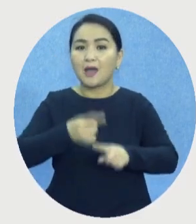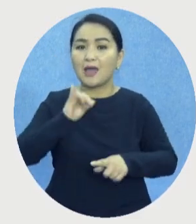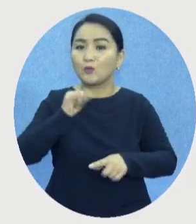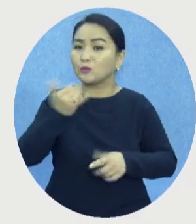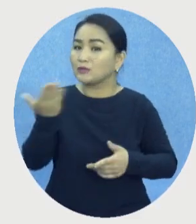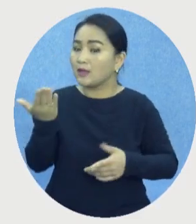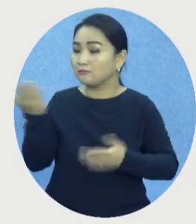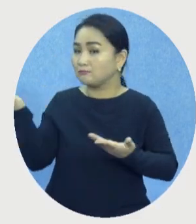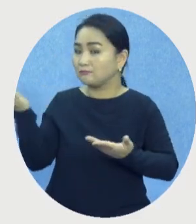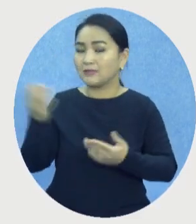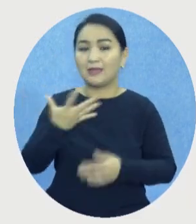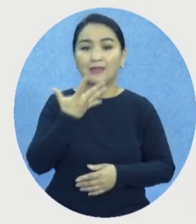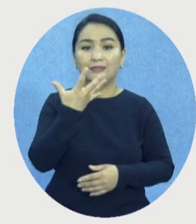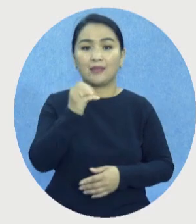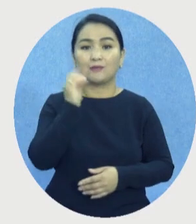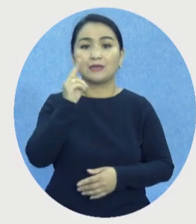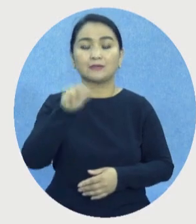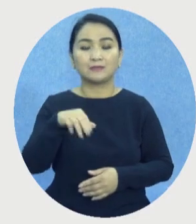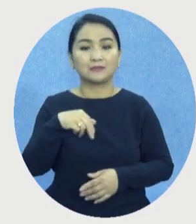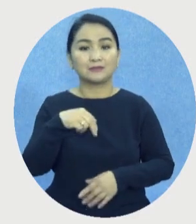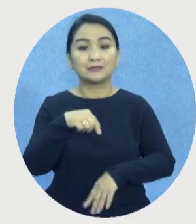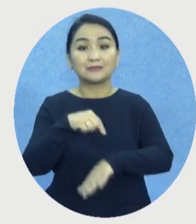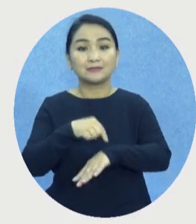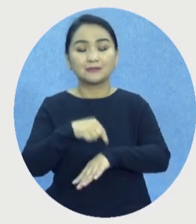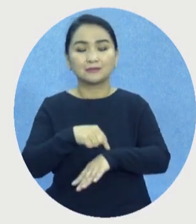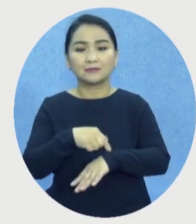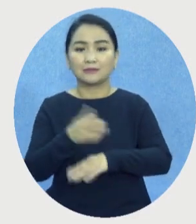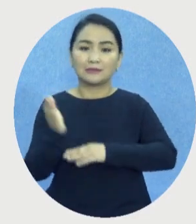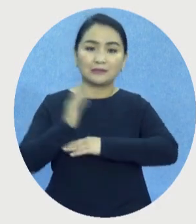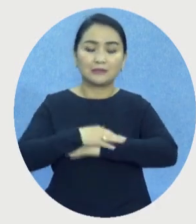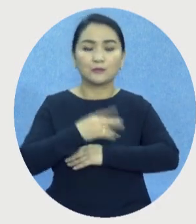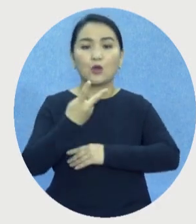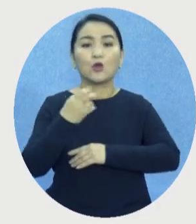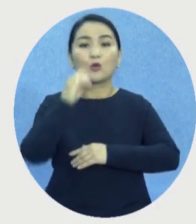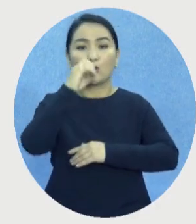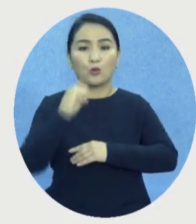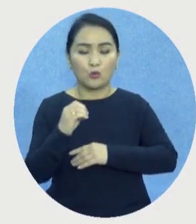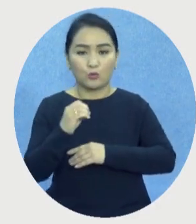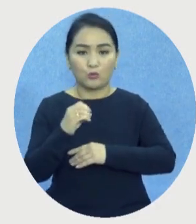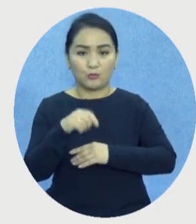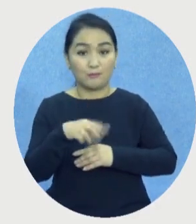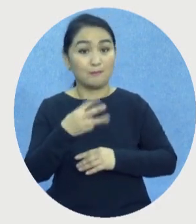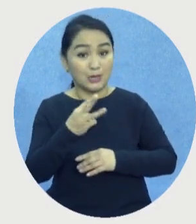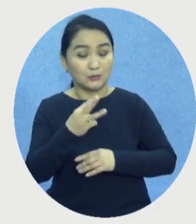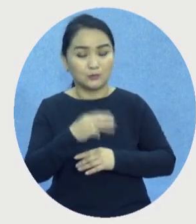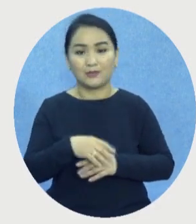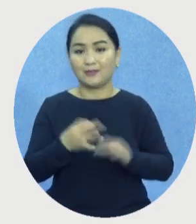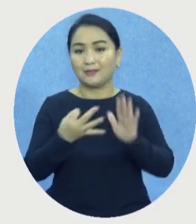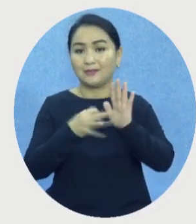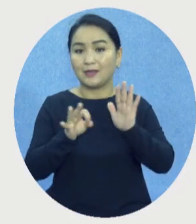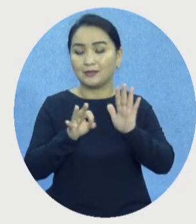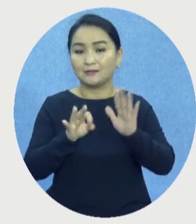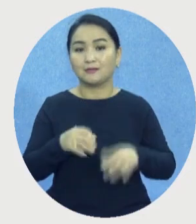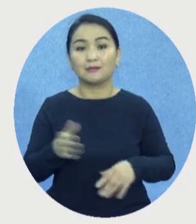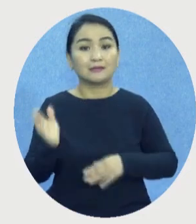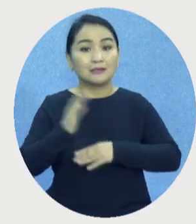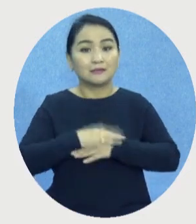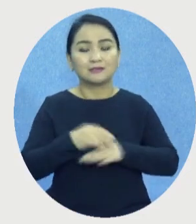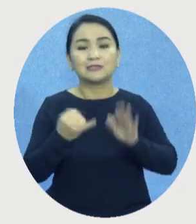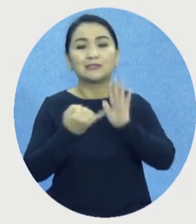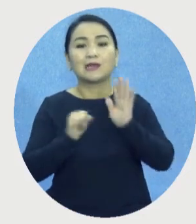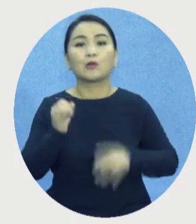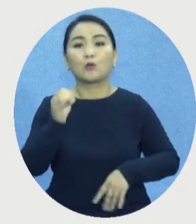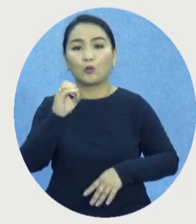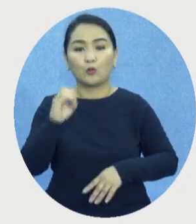байна. 50 км цаг хурдтай яваад ам алдах эрсдэл 20% байдаг бол 80 км цаг хурдтай яваад ам алдах эрсдэл